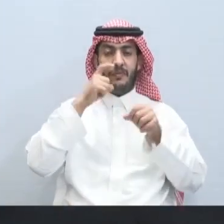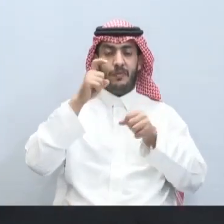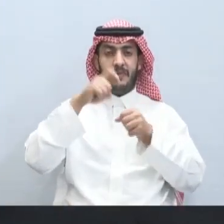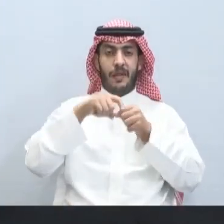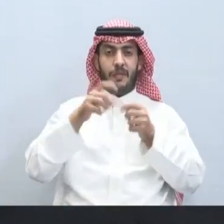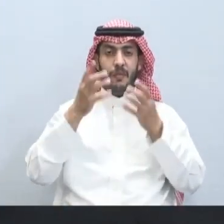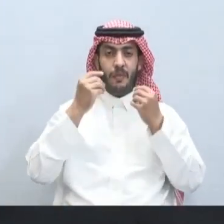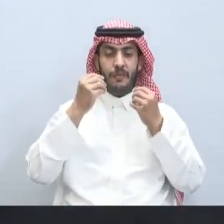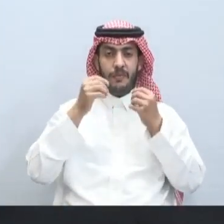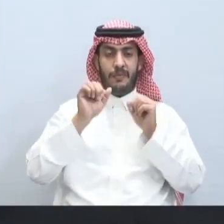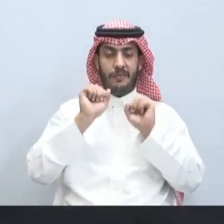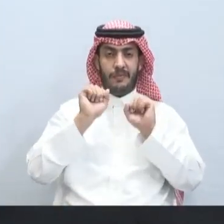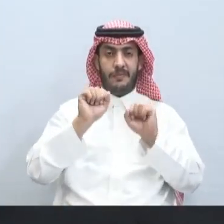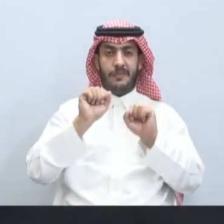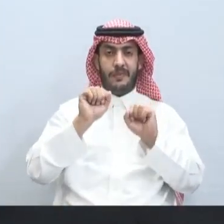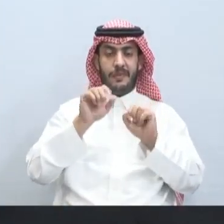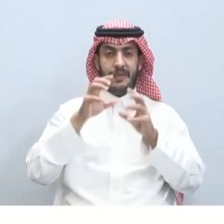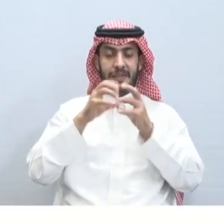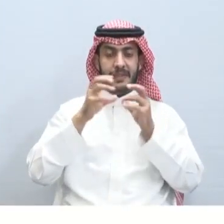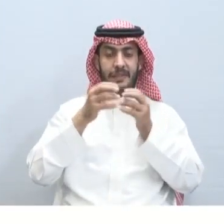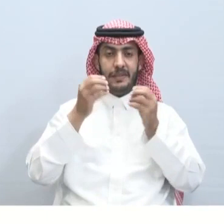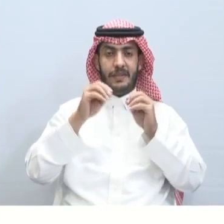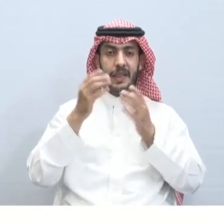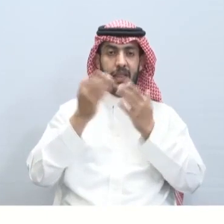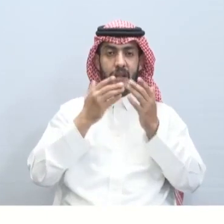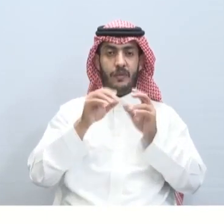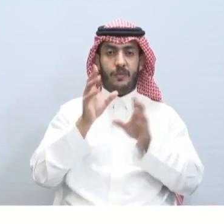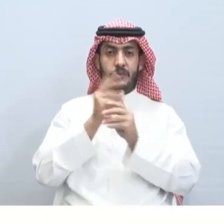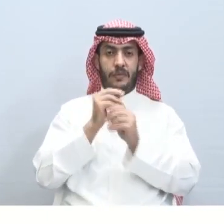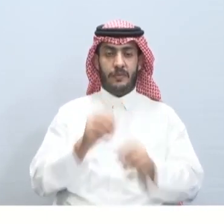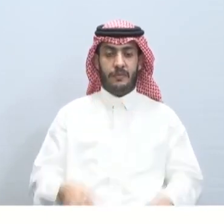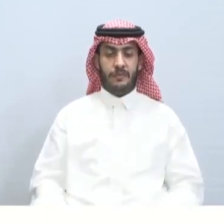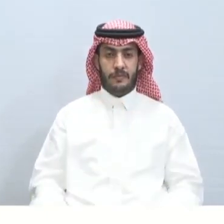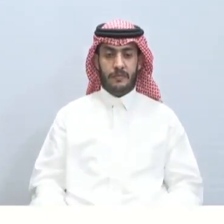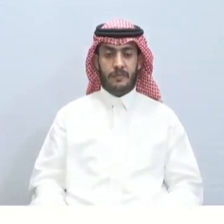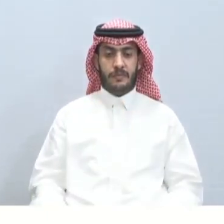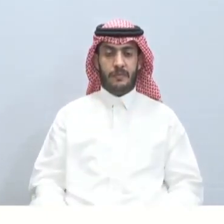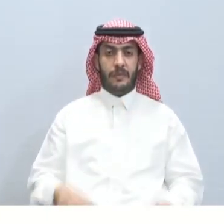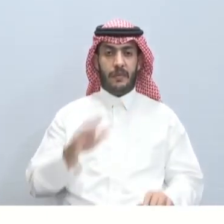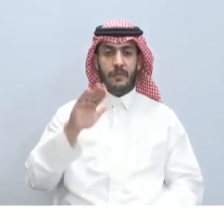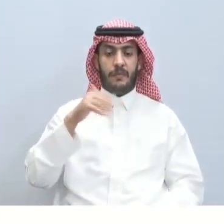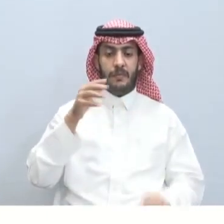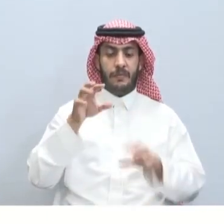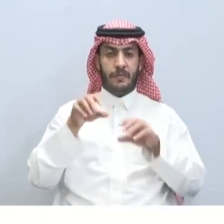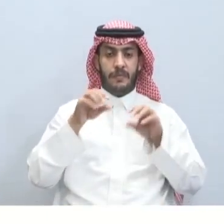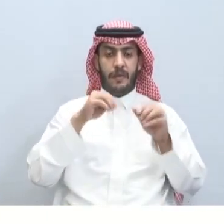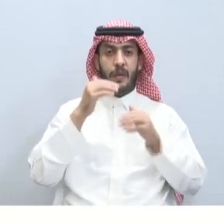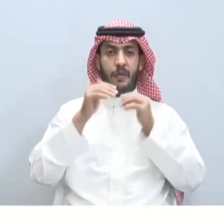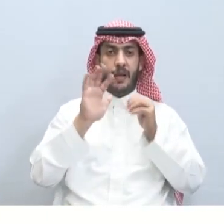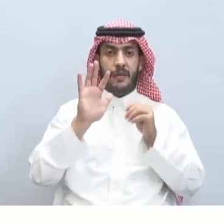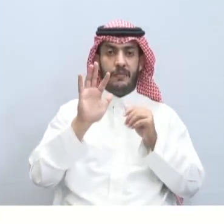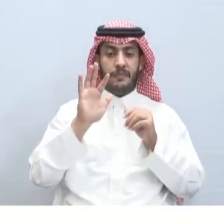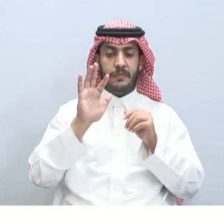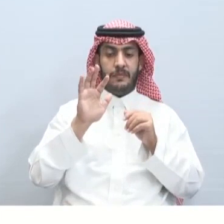هذه المعلومات من خلال التحليل والدراسه السوق بعد ذلك اذا الخطوه الخامسه